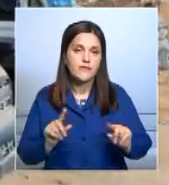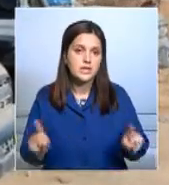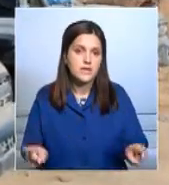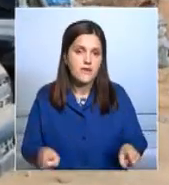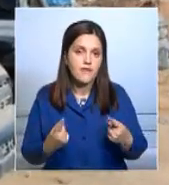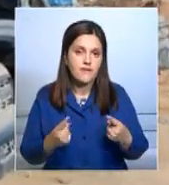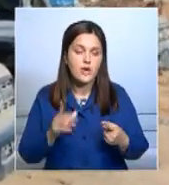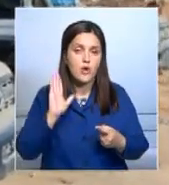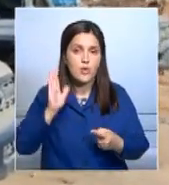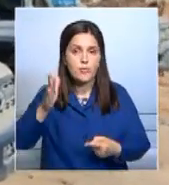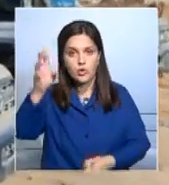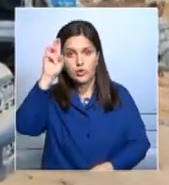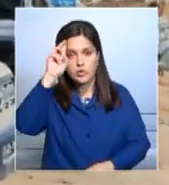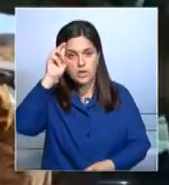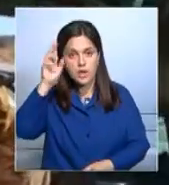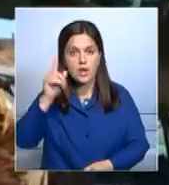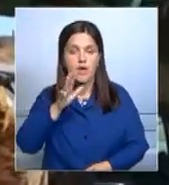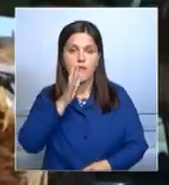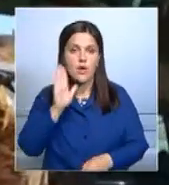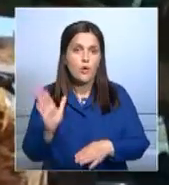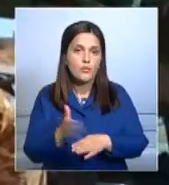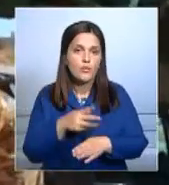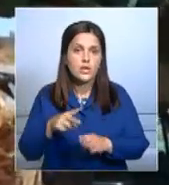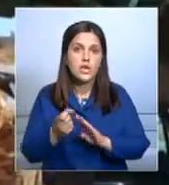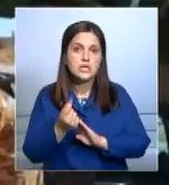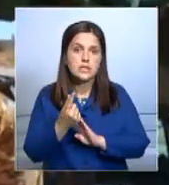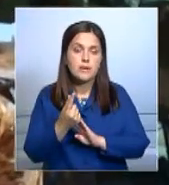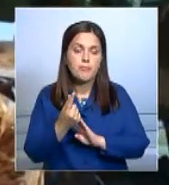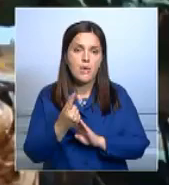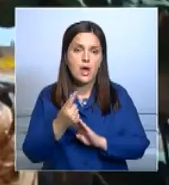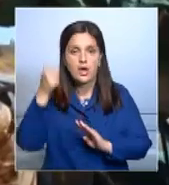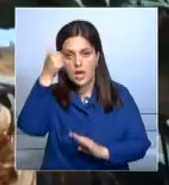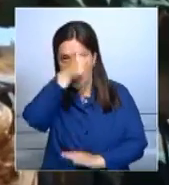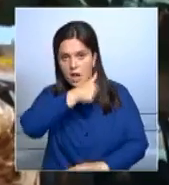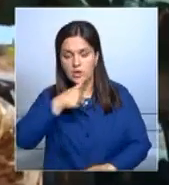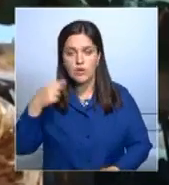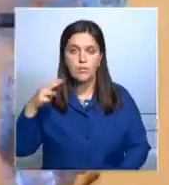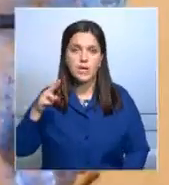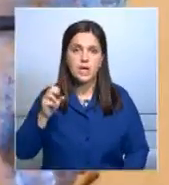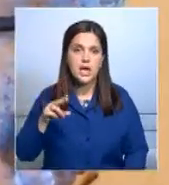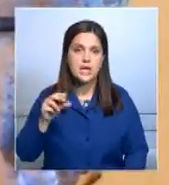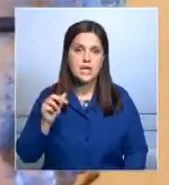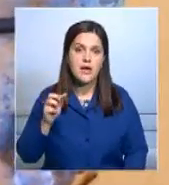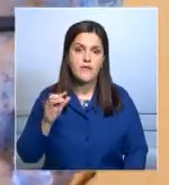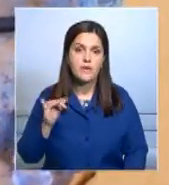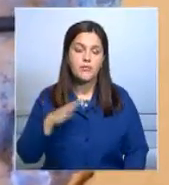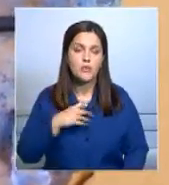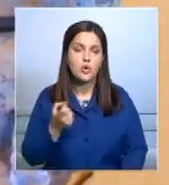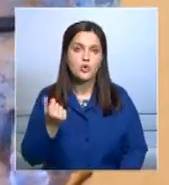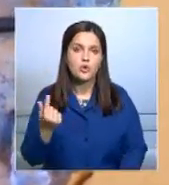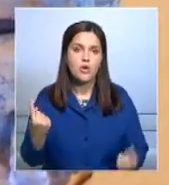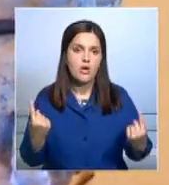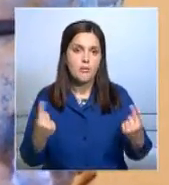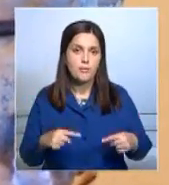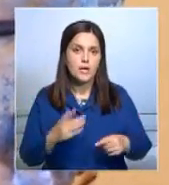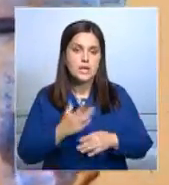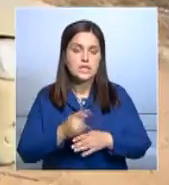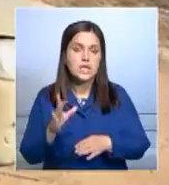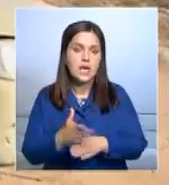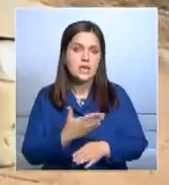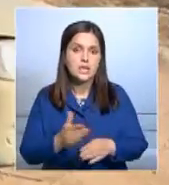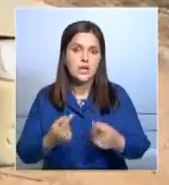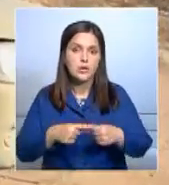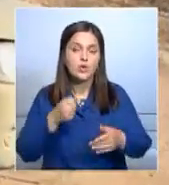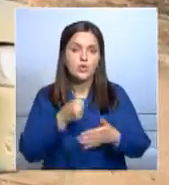надеется восстановить целостность страны, которая с момента свержения в 2011 году режима Муаммара Каддафи была на грани распада.